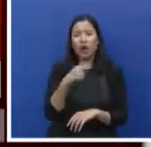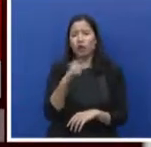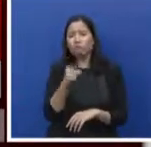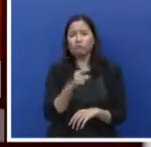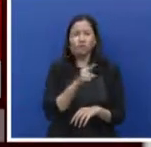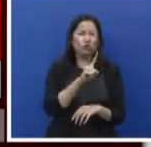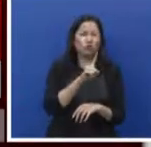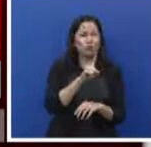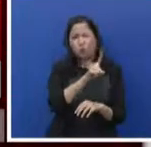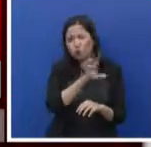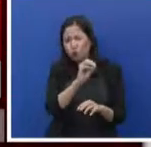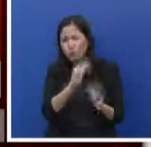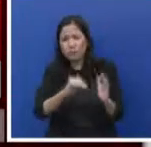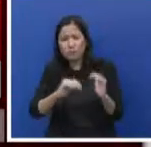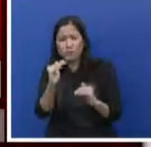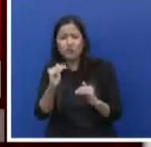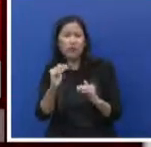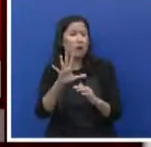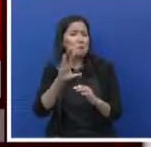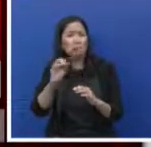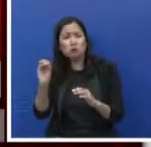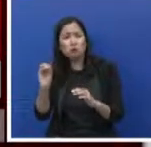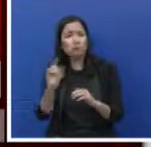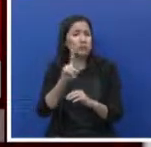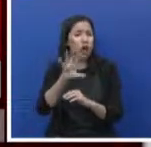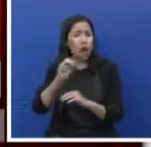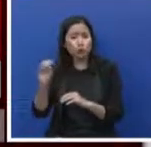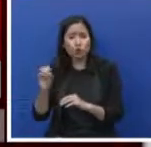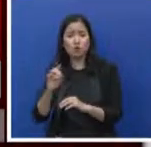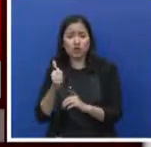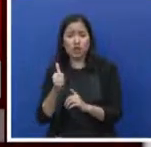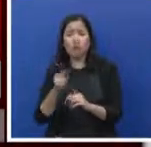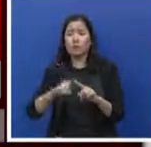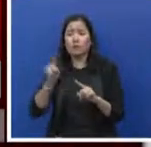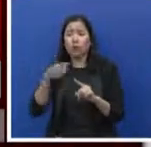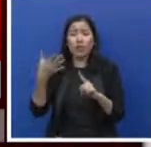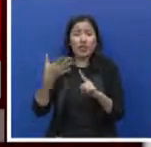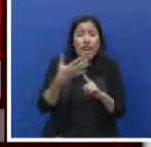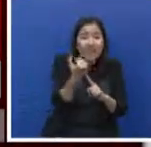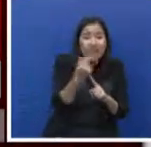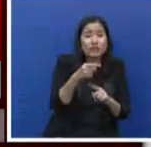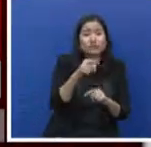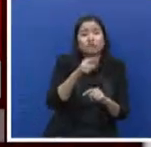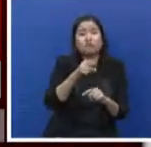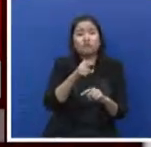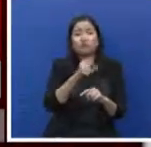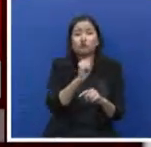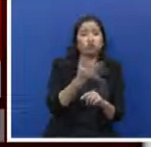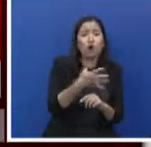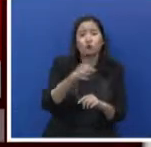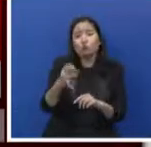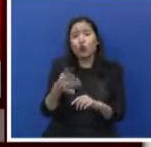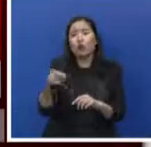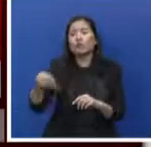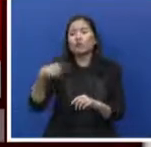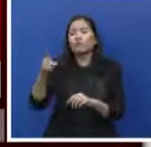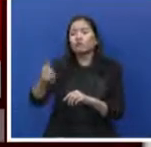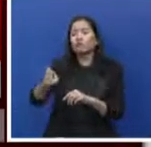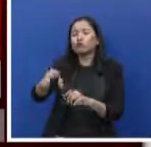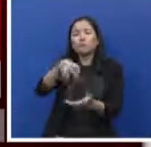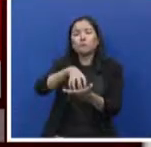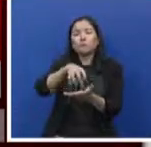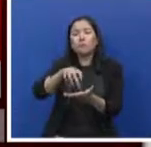puluhan, ada yang bisa ratusan per hari. Padahal untuk bisa ngejar target jutaan suntik per hari, kita butuh titik-titik di mana